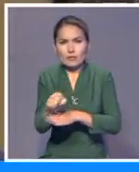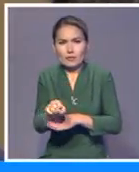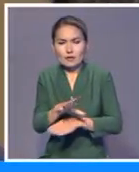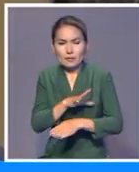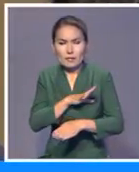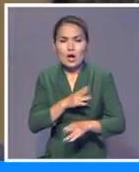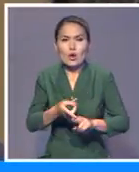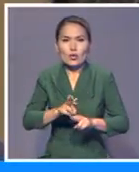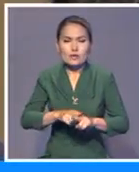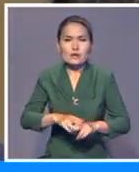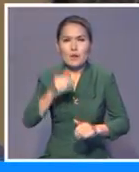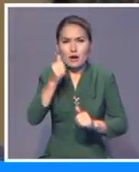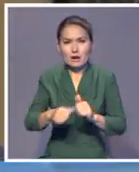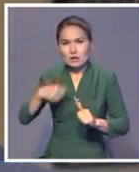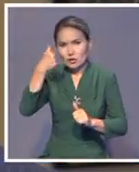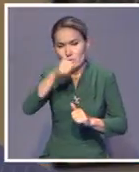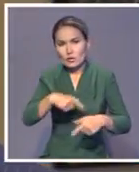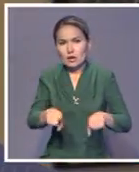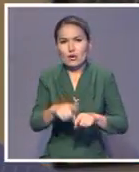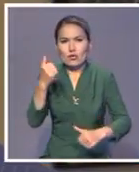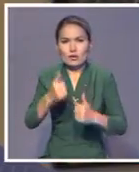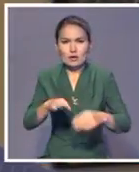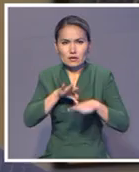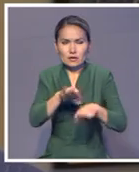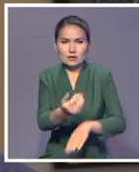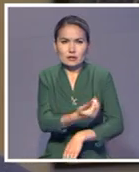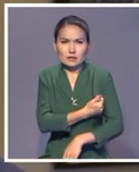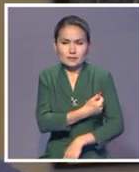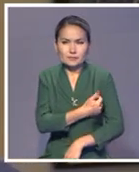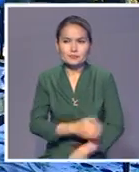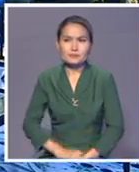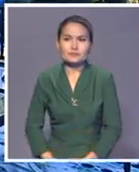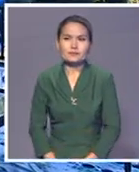Мұндай шараны енді дәстүрлі түрде өткіземіз деген ниетіміз бар.